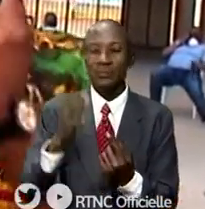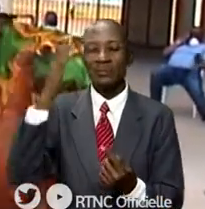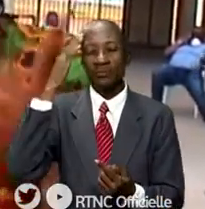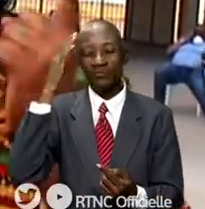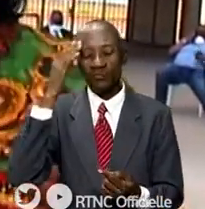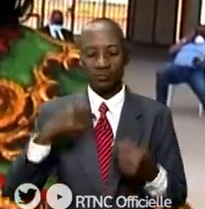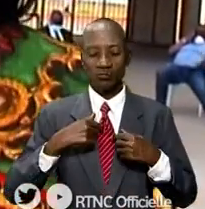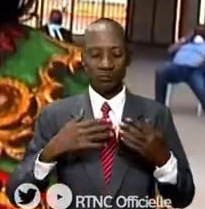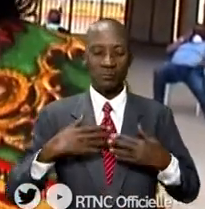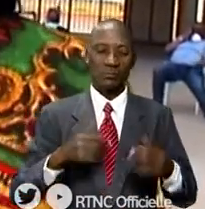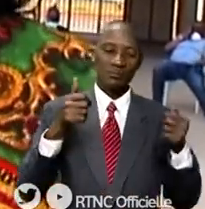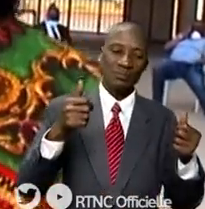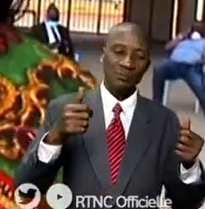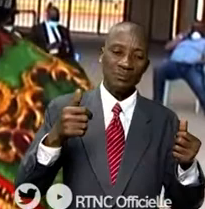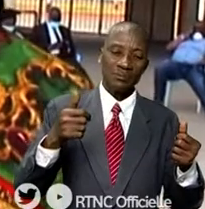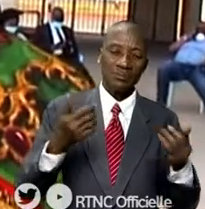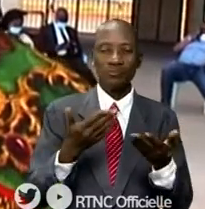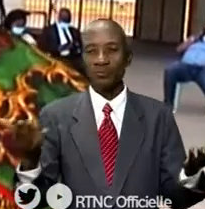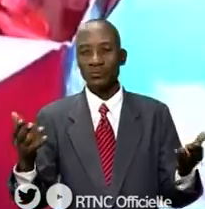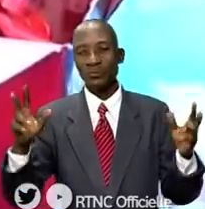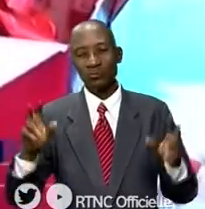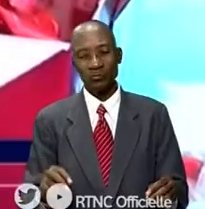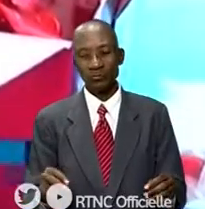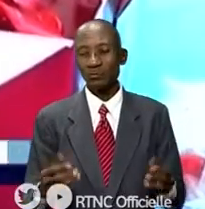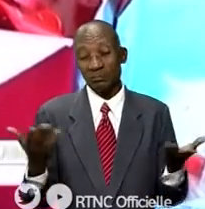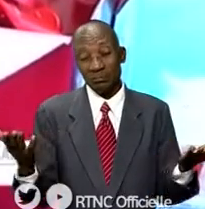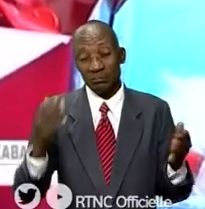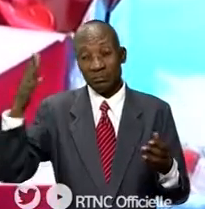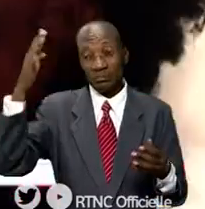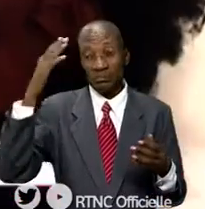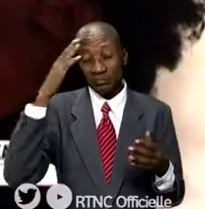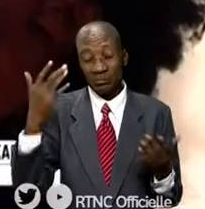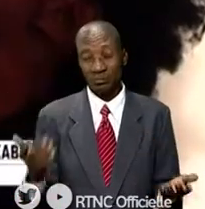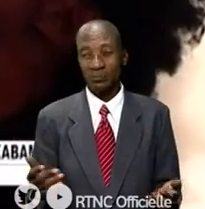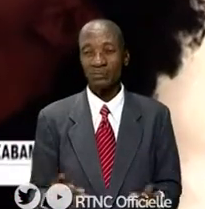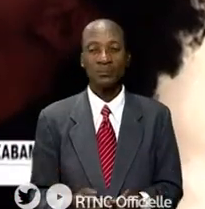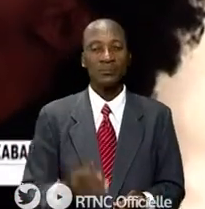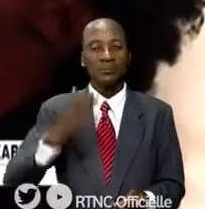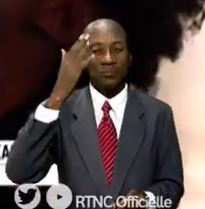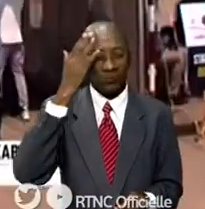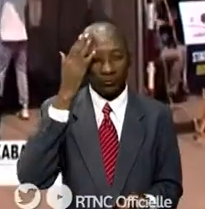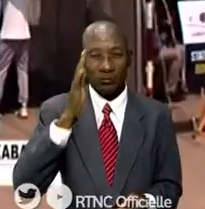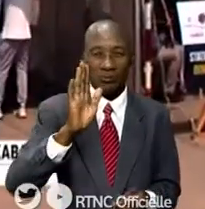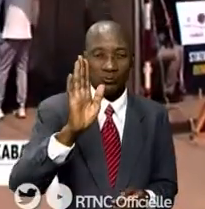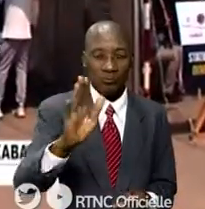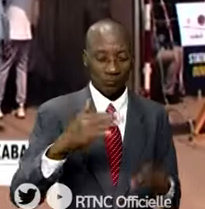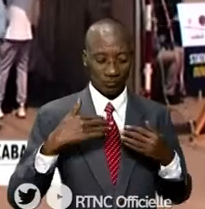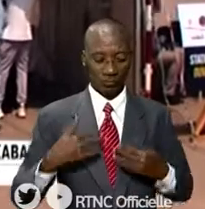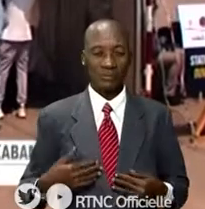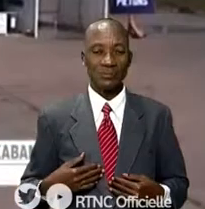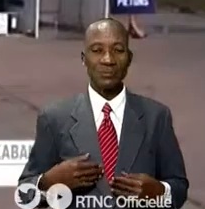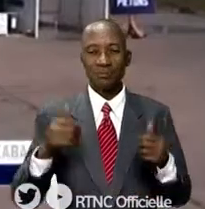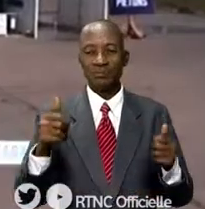êtes en bonne santé ou pas. Balobaka, on ne sait jamais. Connaître son état sanitaire, c'est anticiper sur l'irréparable qui